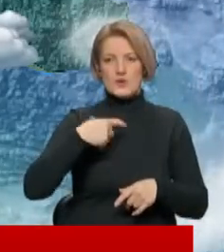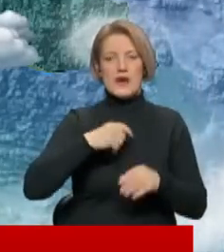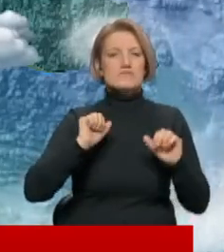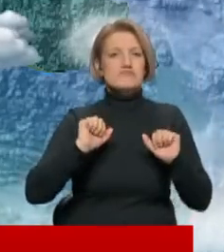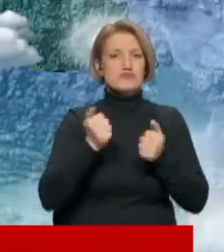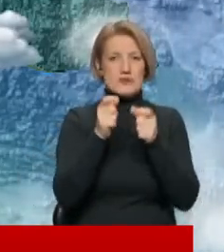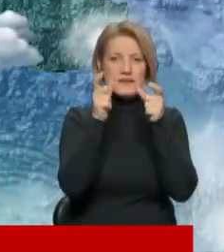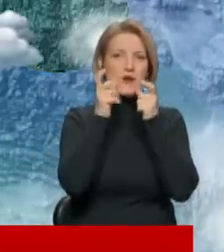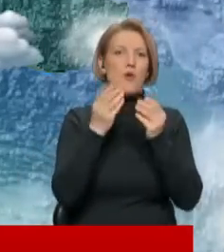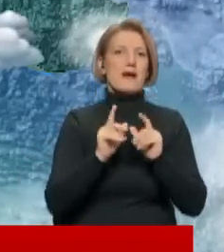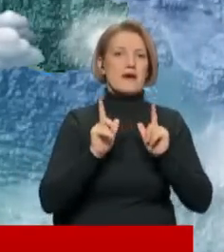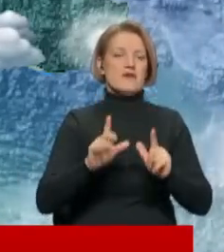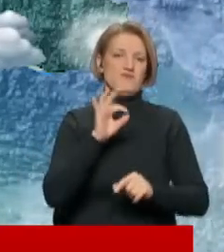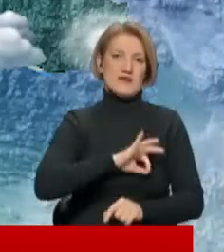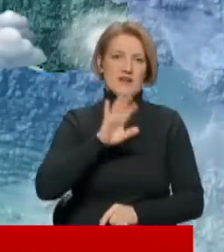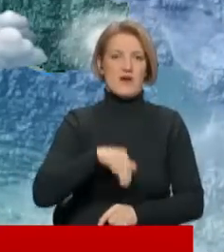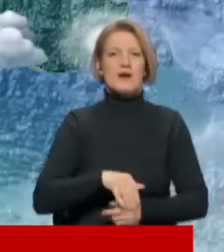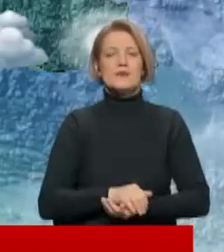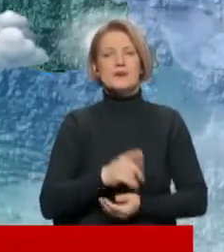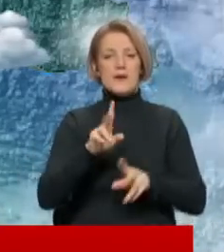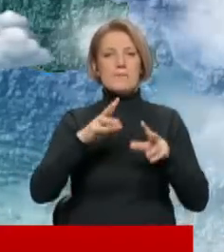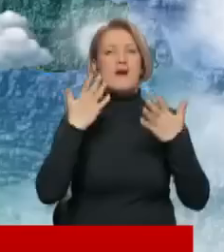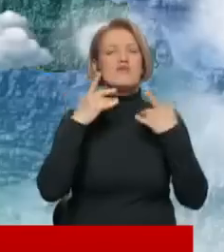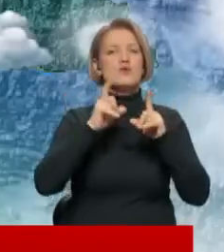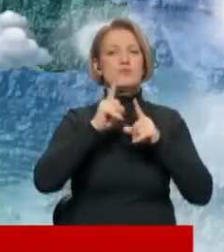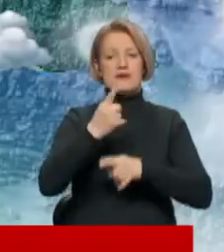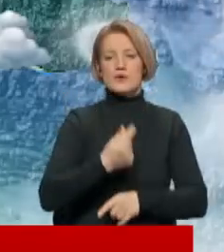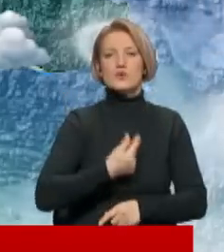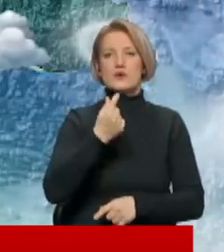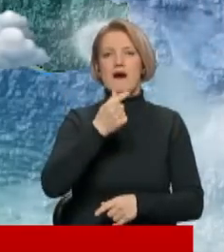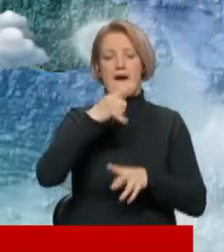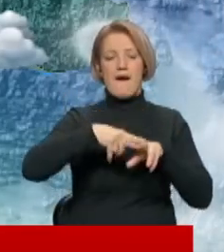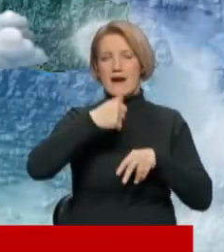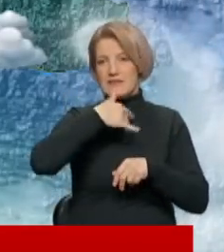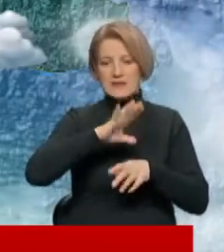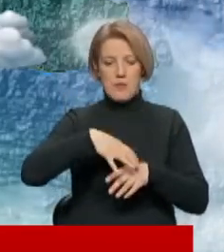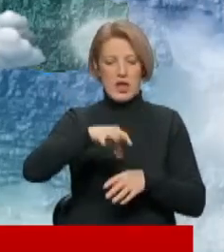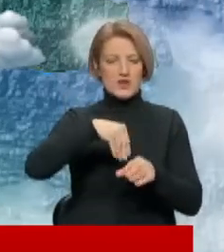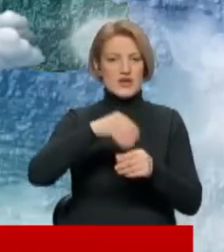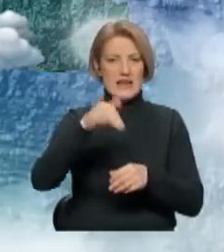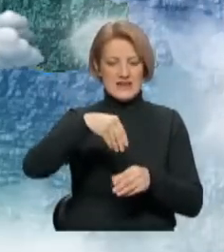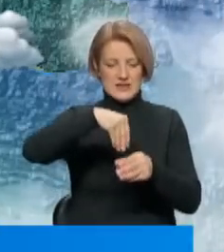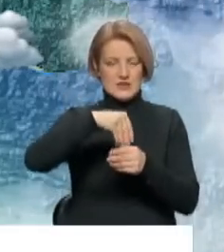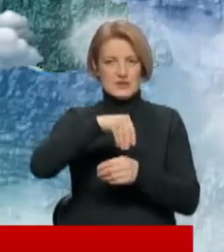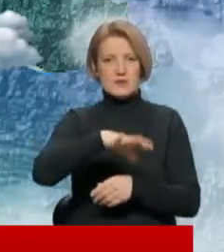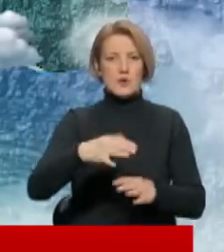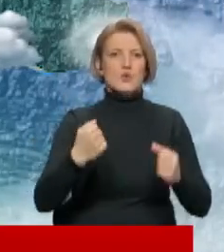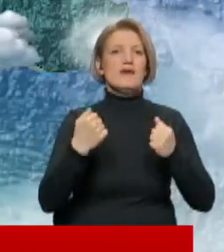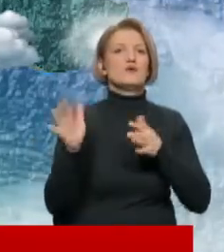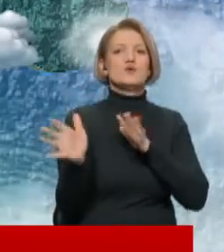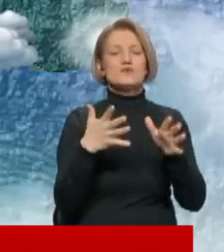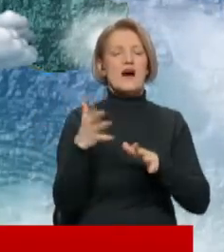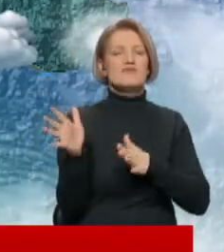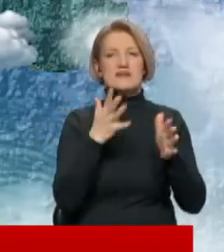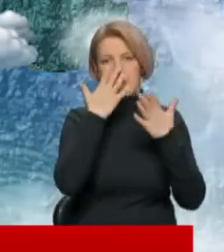buzlanmalara karşı dikkatli olmakta fayda var meteorolojiden bir uyarıda Akdeniz Bölgesi için geldi iç kesimlerde kuvvetli rüzgar